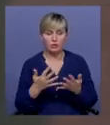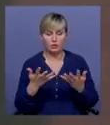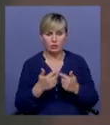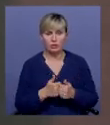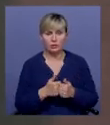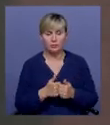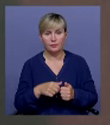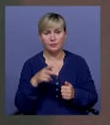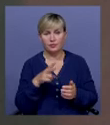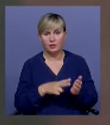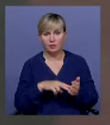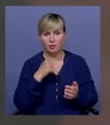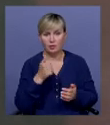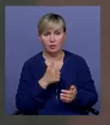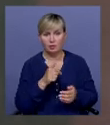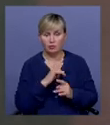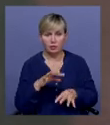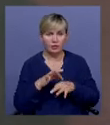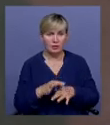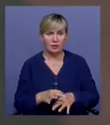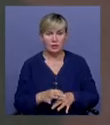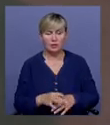атака на dota 7 само не пройдет до